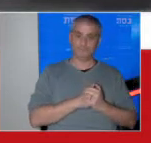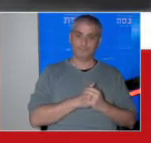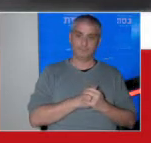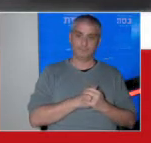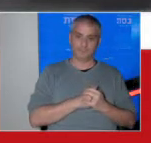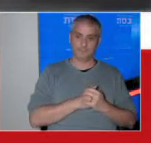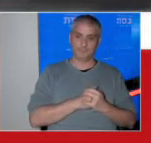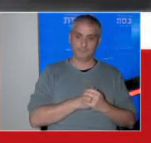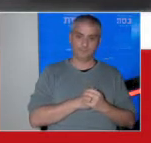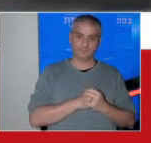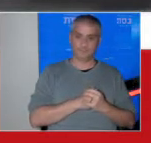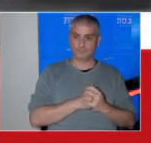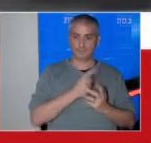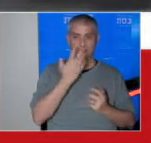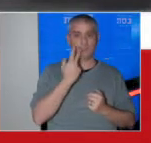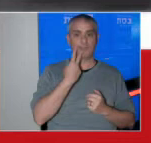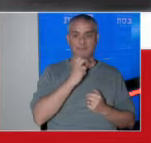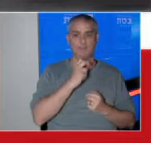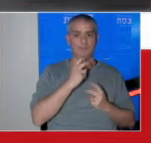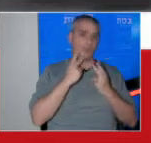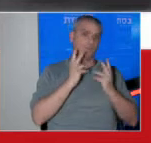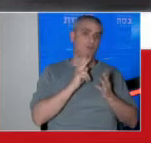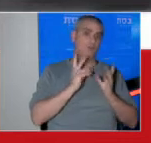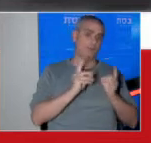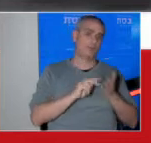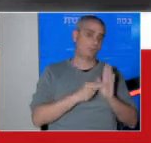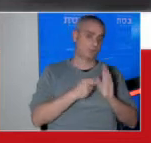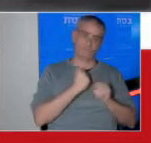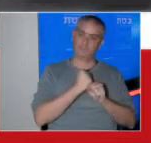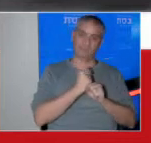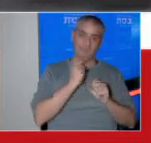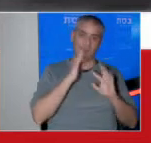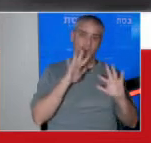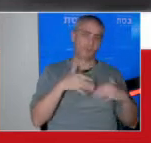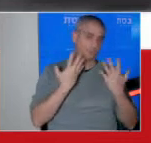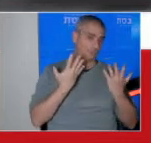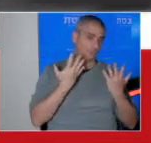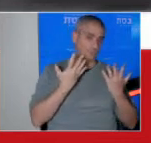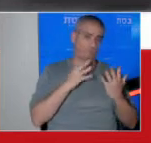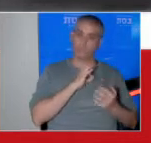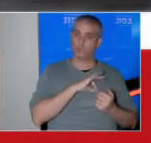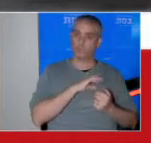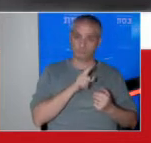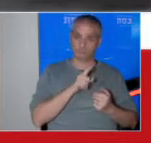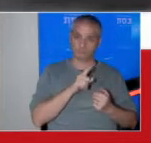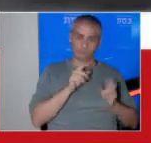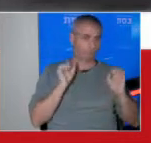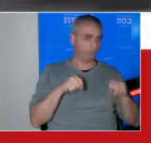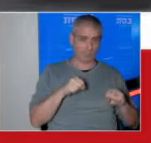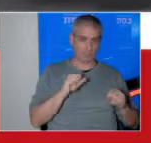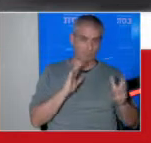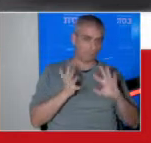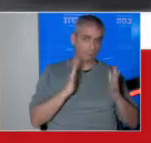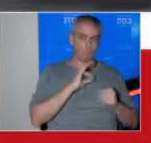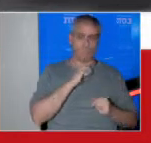והוא כמובן היה מעדיף לפתור את זה בדרכים פוליטיות, והוא עשה את זה במשך כמעט עשור. רוסיה שלטה פחות או